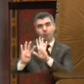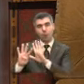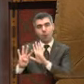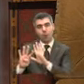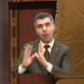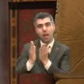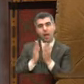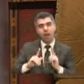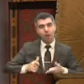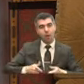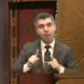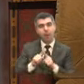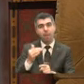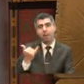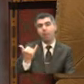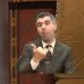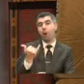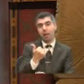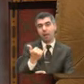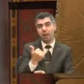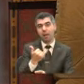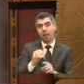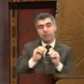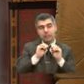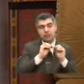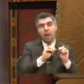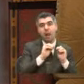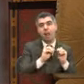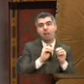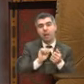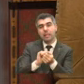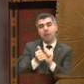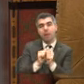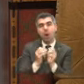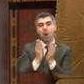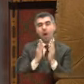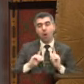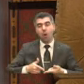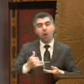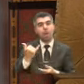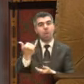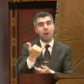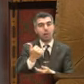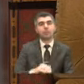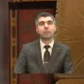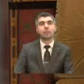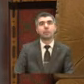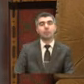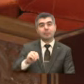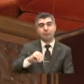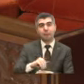على إجبارية تلقين التربية البدنية في المؤسسات التعليمية، كما أن المرسوم التنظيمي في